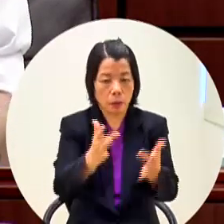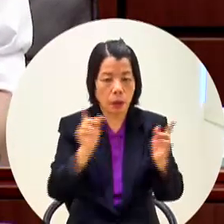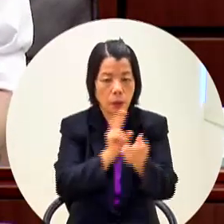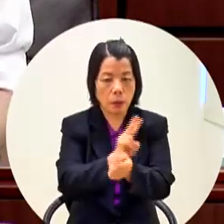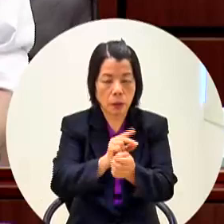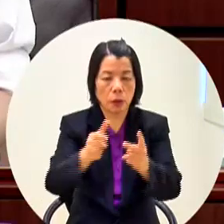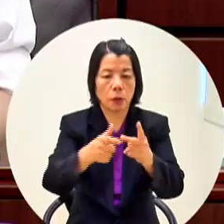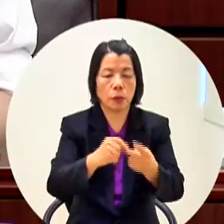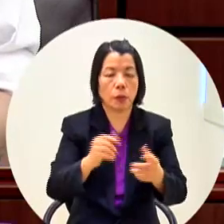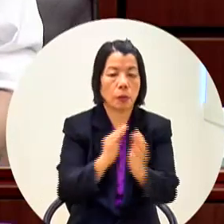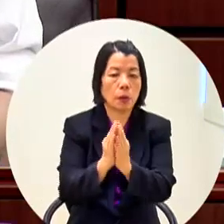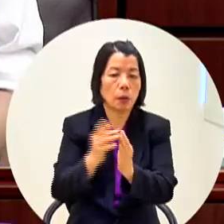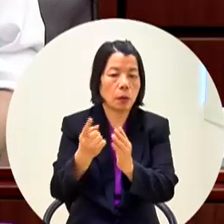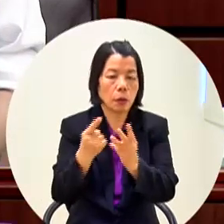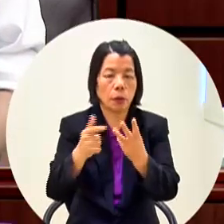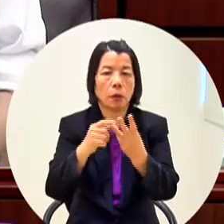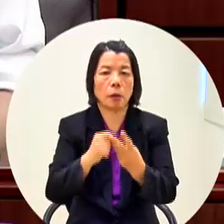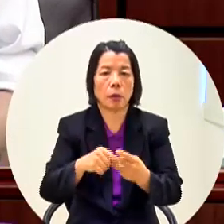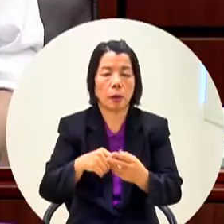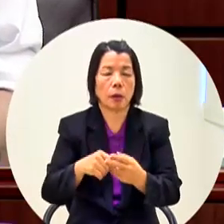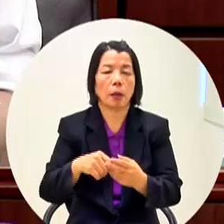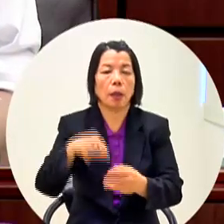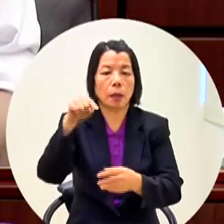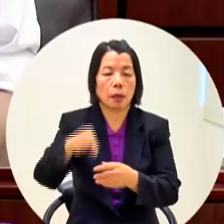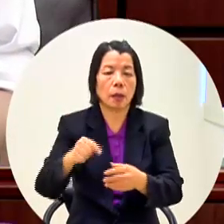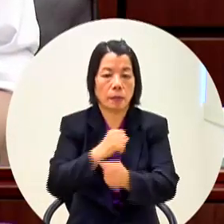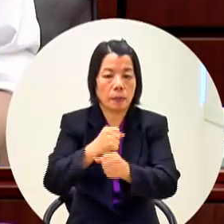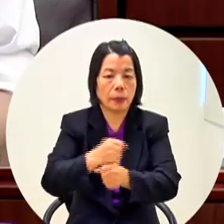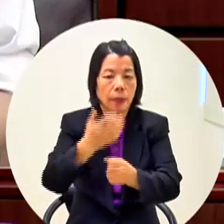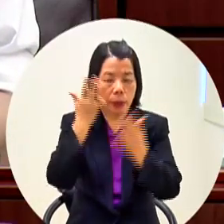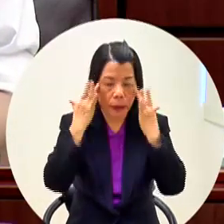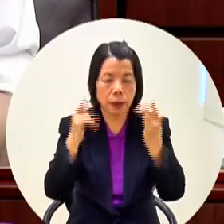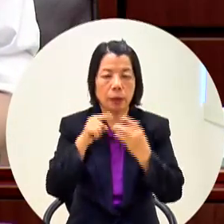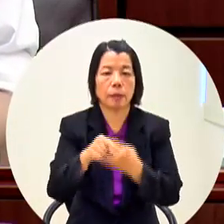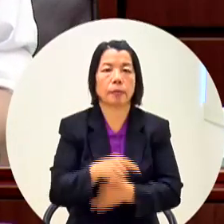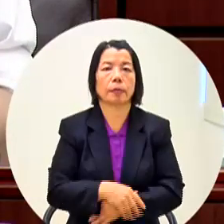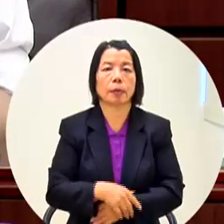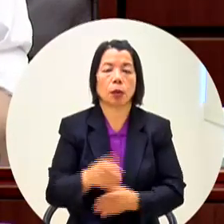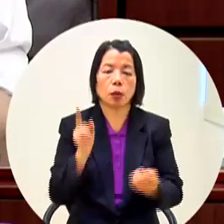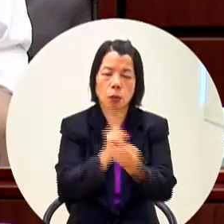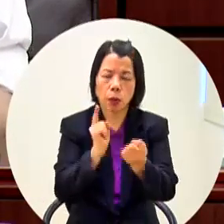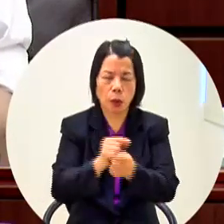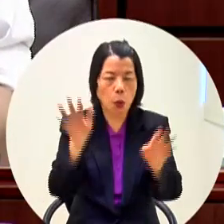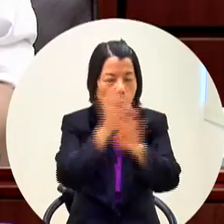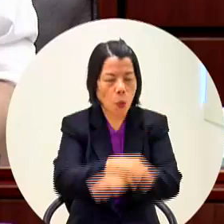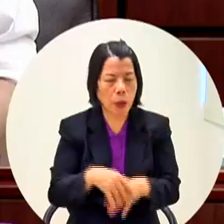夏。第三，枯水期环境污染以及晚上噪音甚至